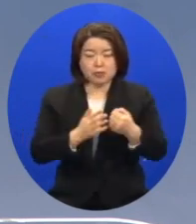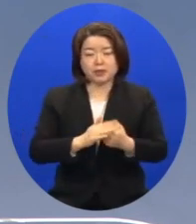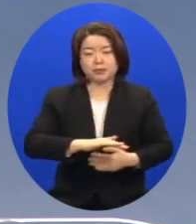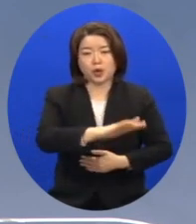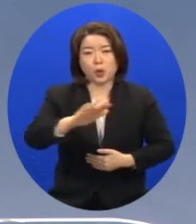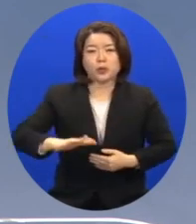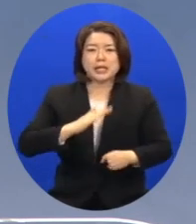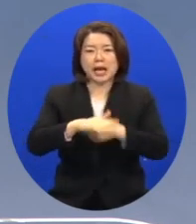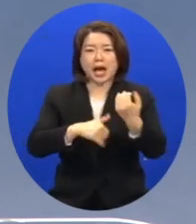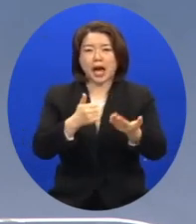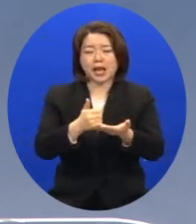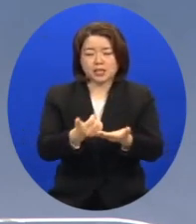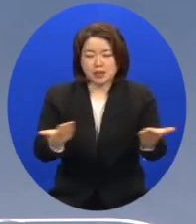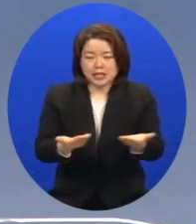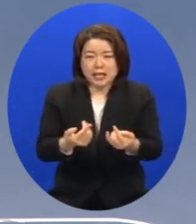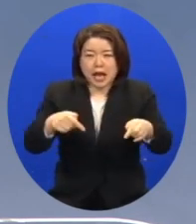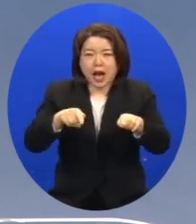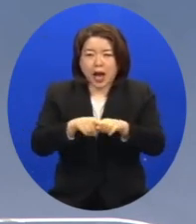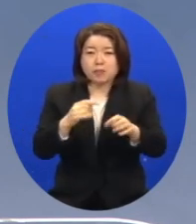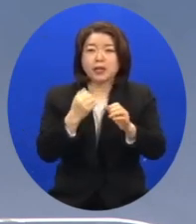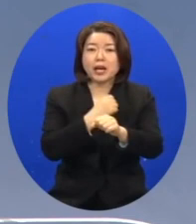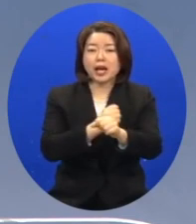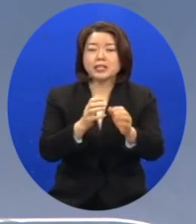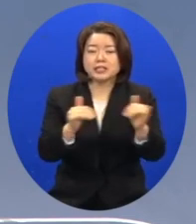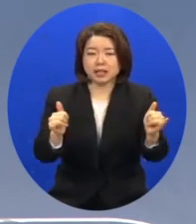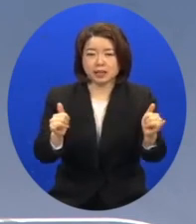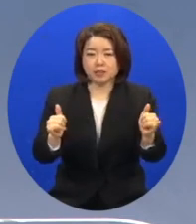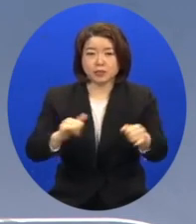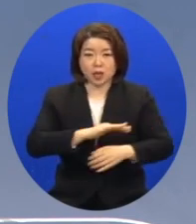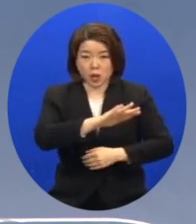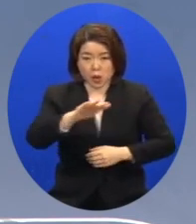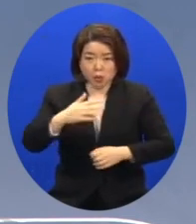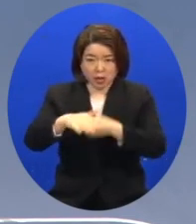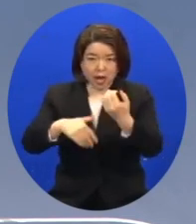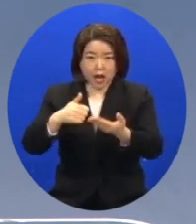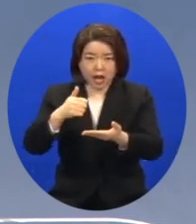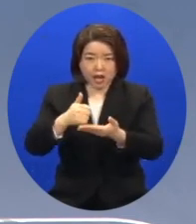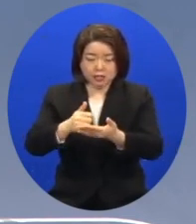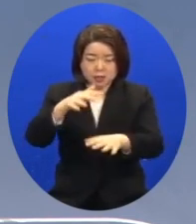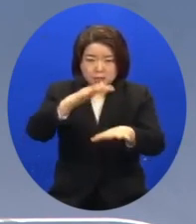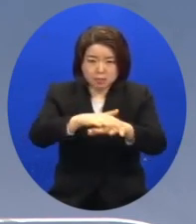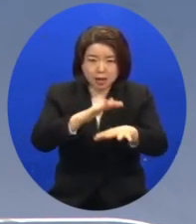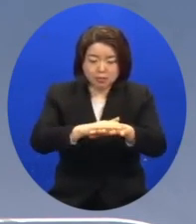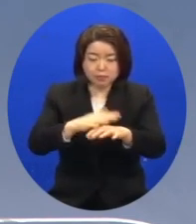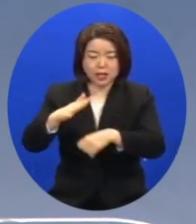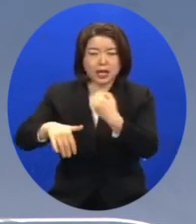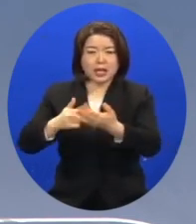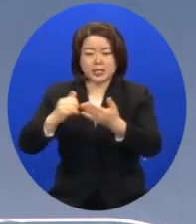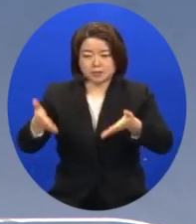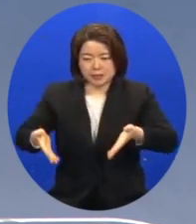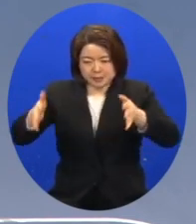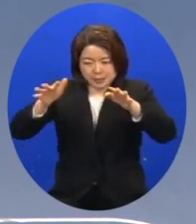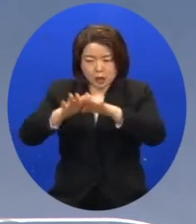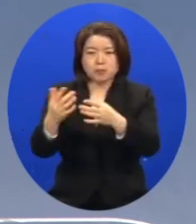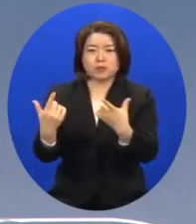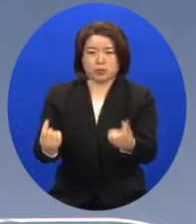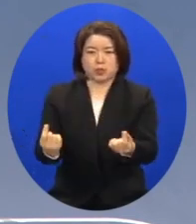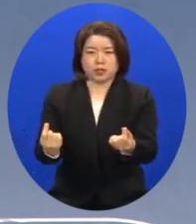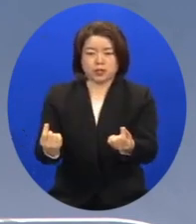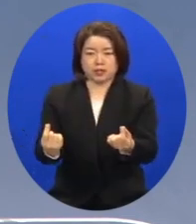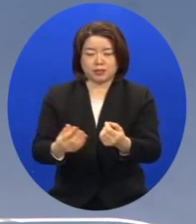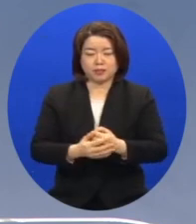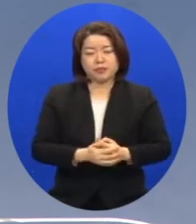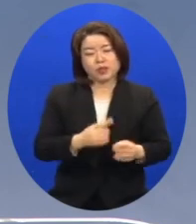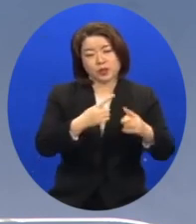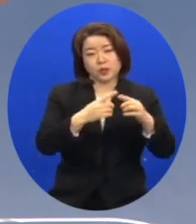동역자 여 여러분은 하나님의 받치며 하나님의 건물이 라고 말씀하고 있습니다 교회는 예수